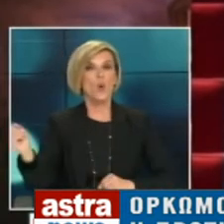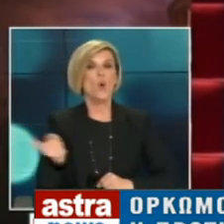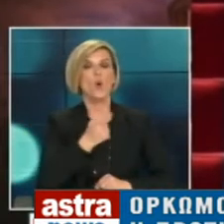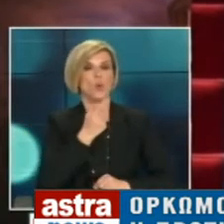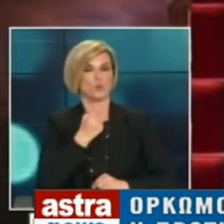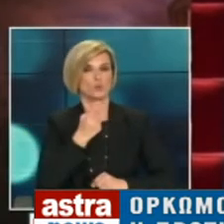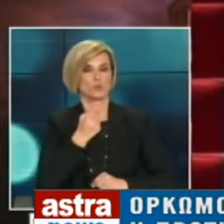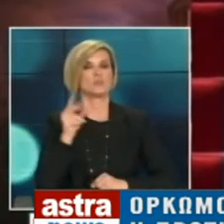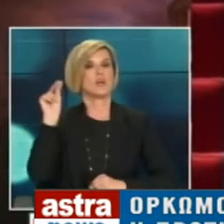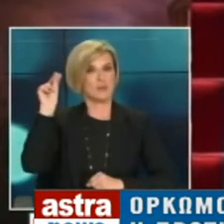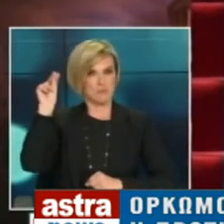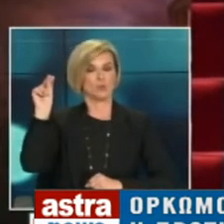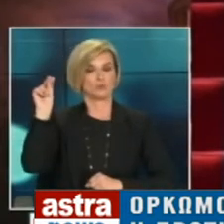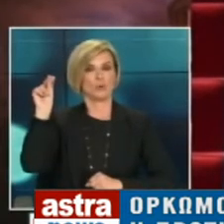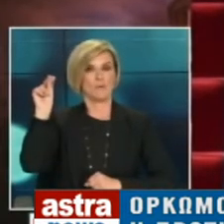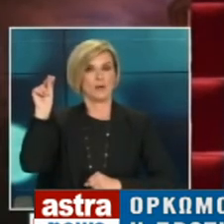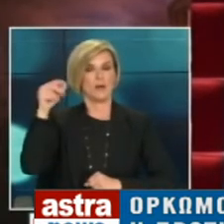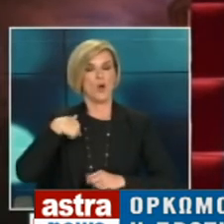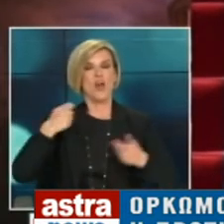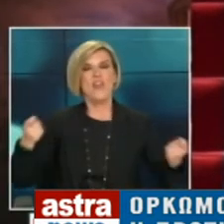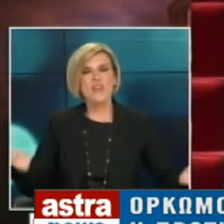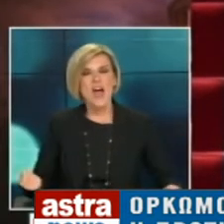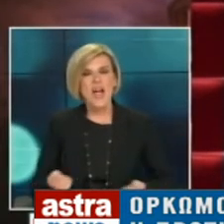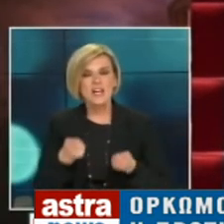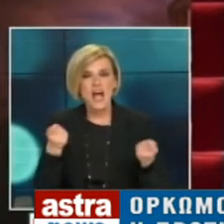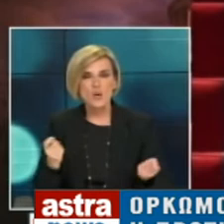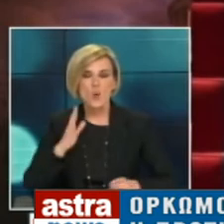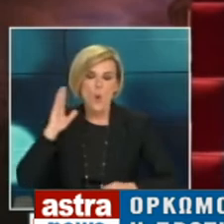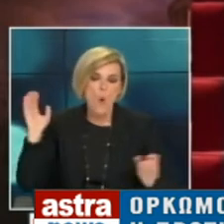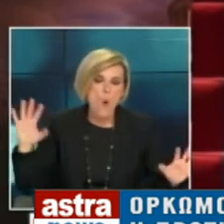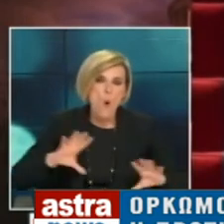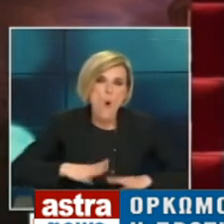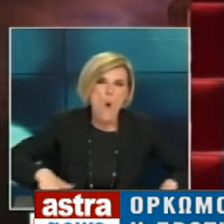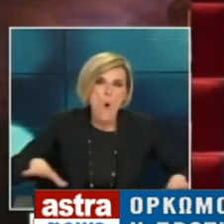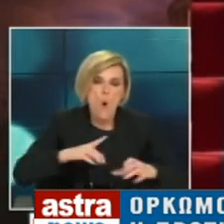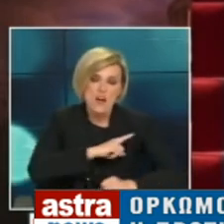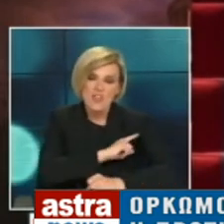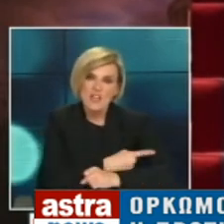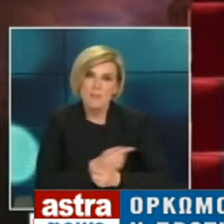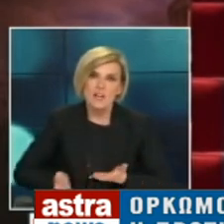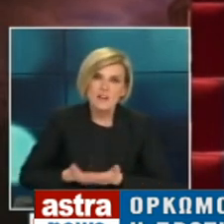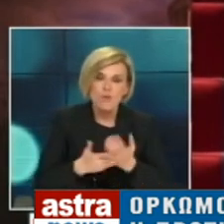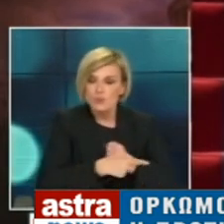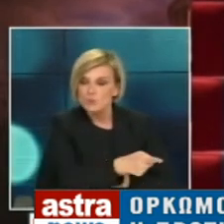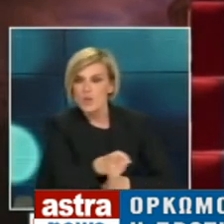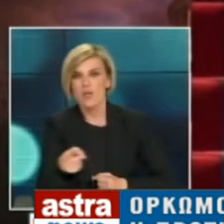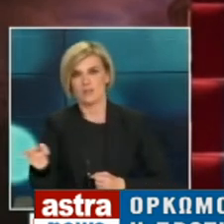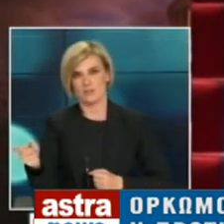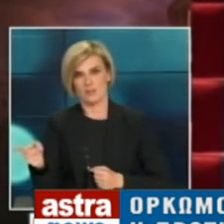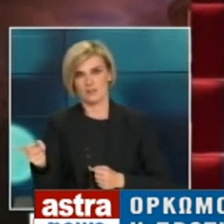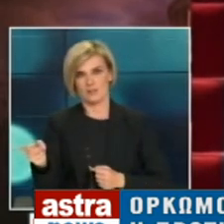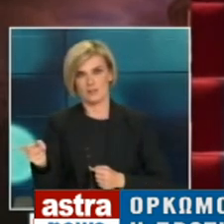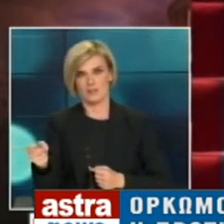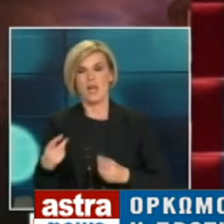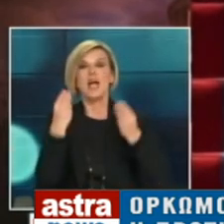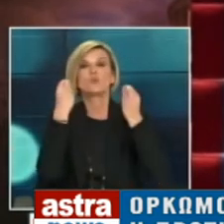μου ότι θα κάνω τα πάντα για εσάς. Δεν θα σκέφτομαι την ισχύ, δεν θα σκέφτομαι τη δύναμη, αλλά το